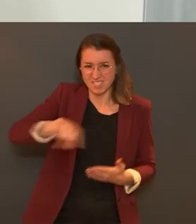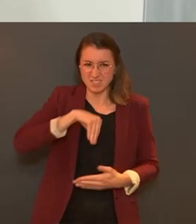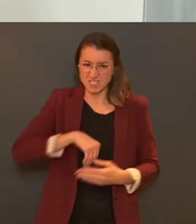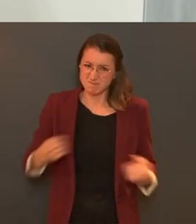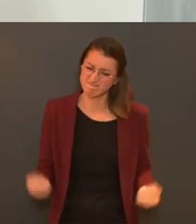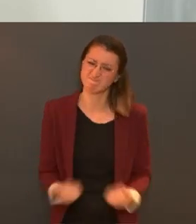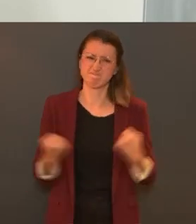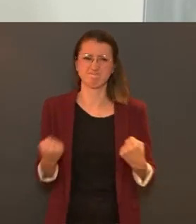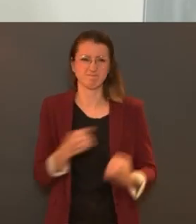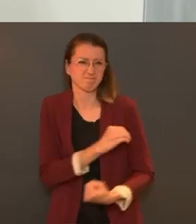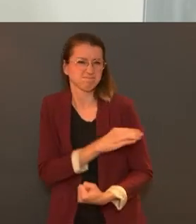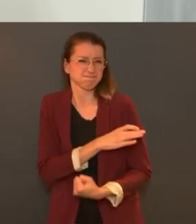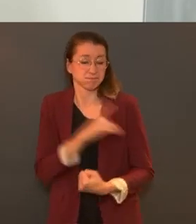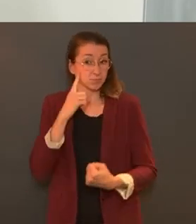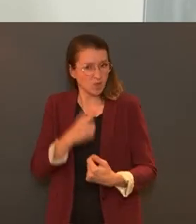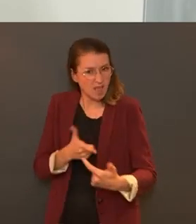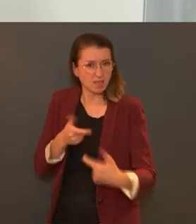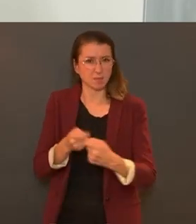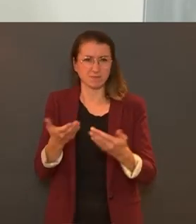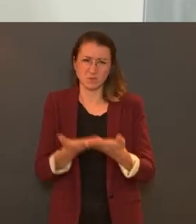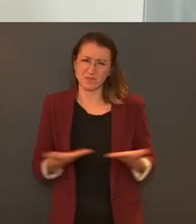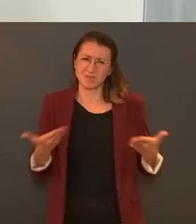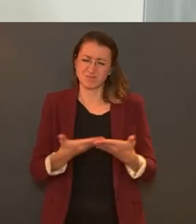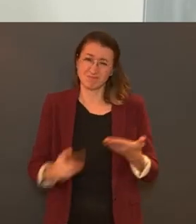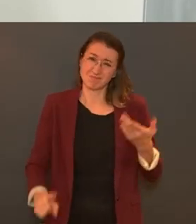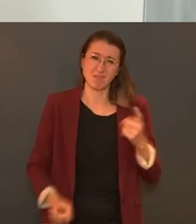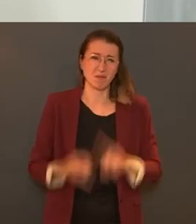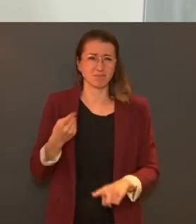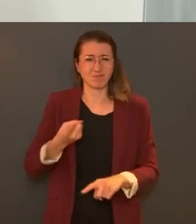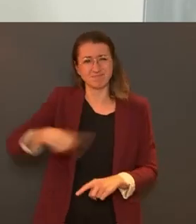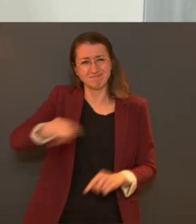les moyens de faire sien les 6 règles d'or.